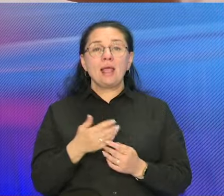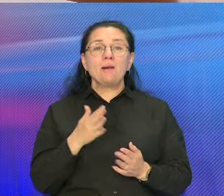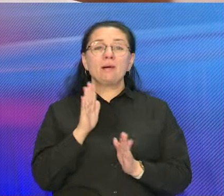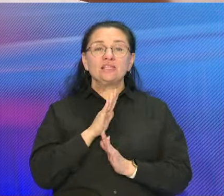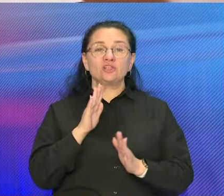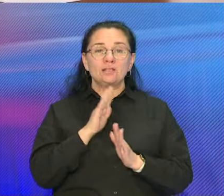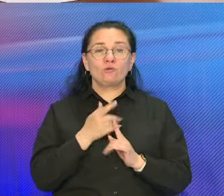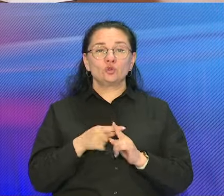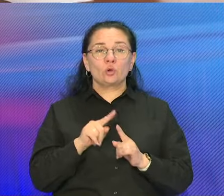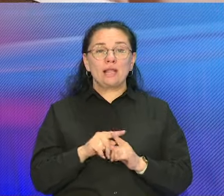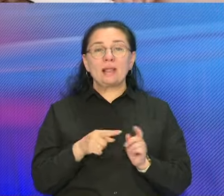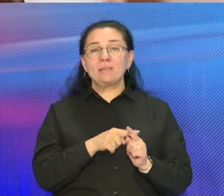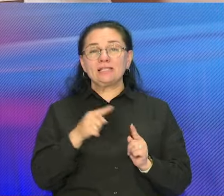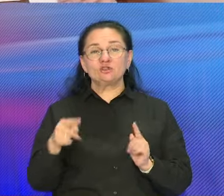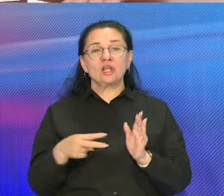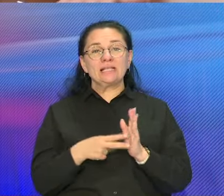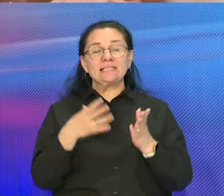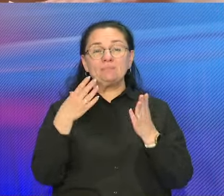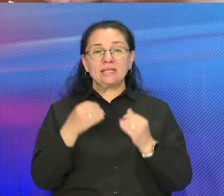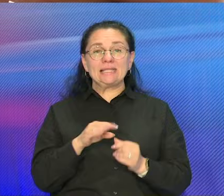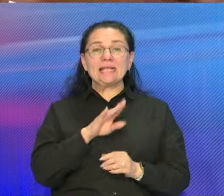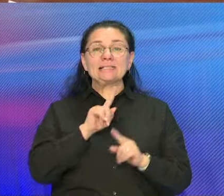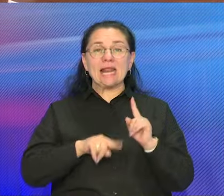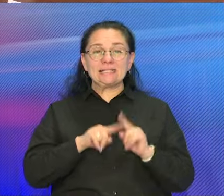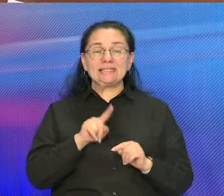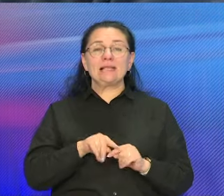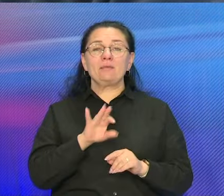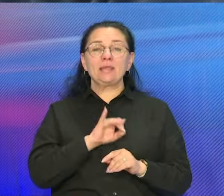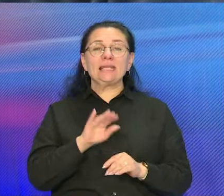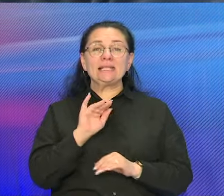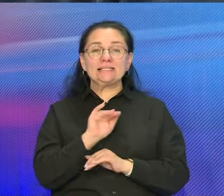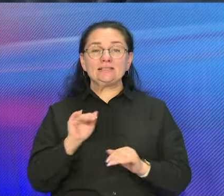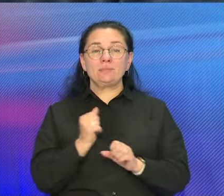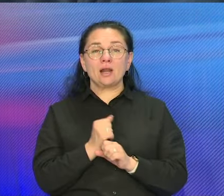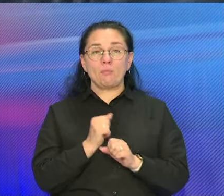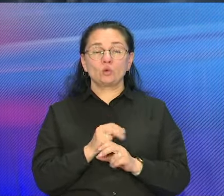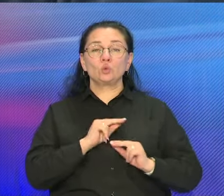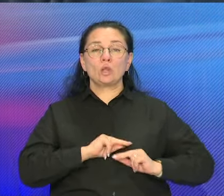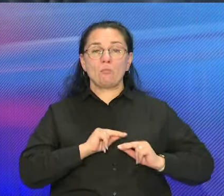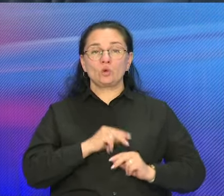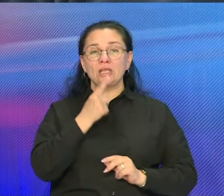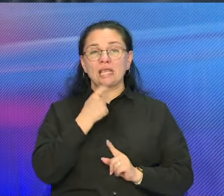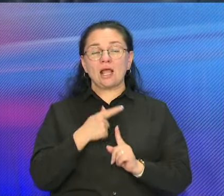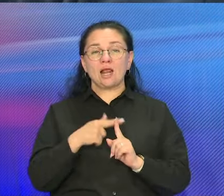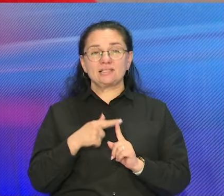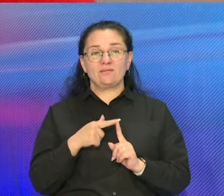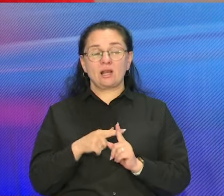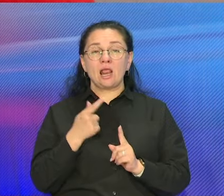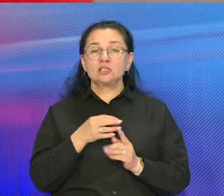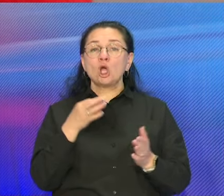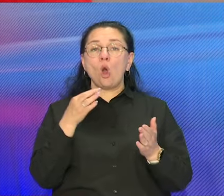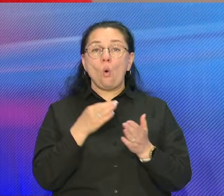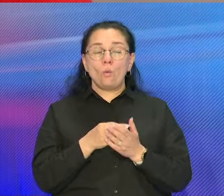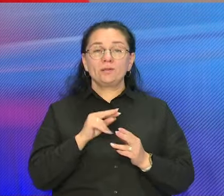На протягу сями дзён с детками и их батьками працуют волонтёры «Червонага Крыжа» Гэта и молодь, и дорослы с вопытом – усяго